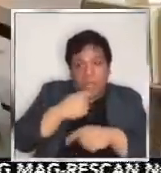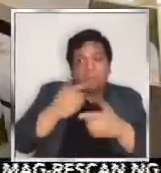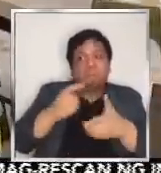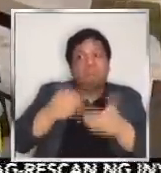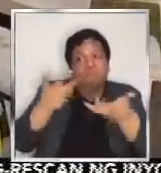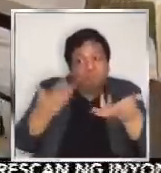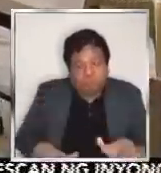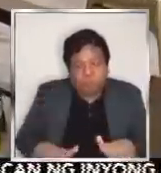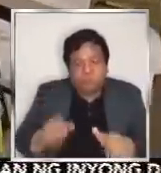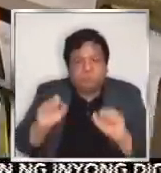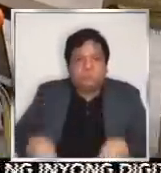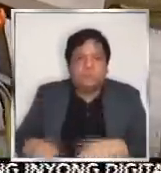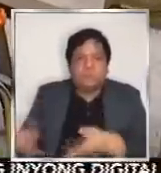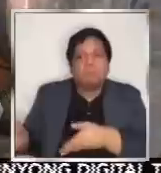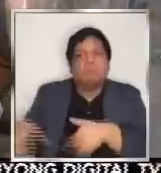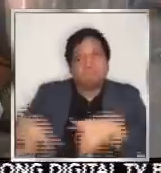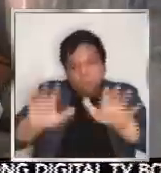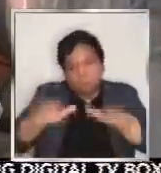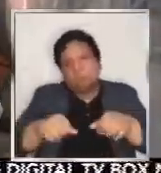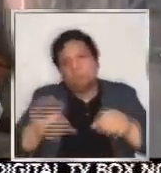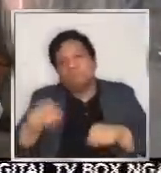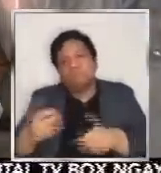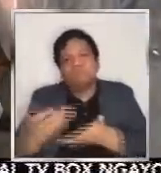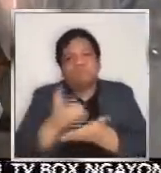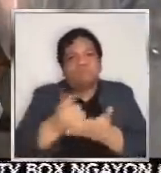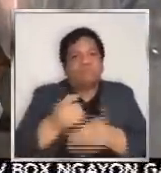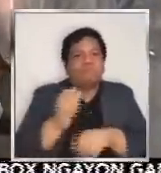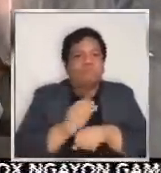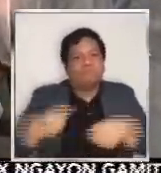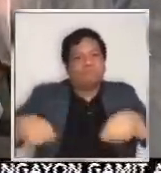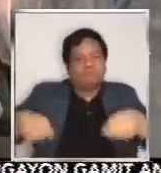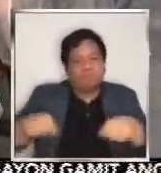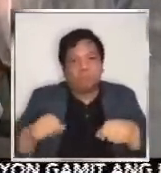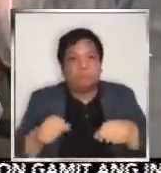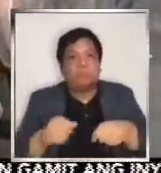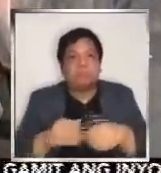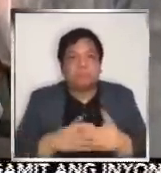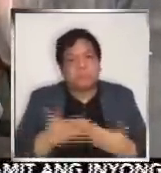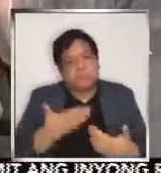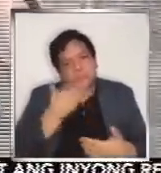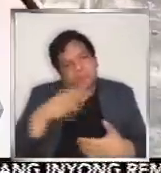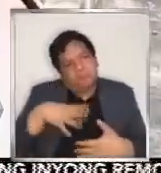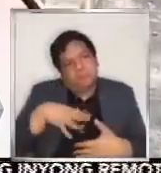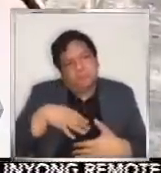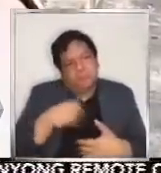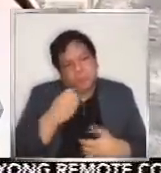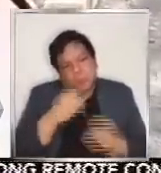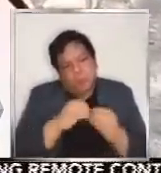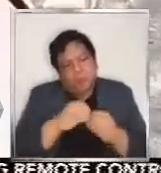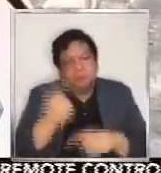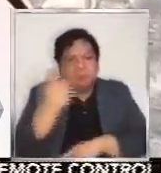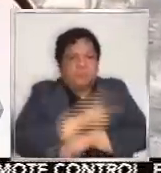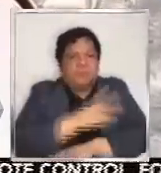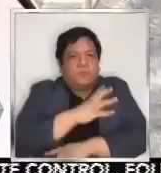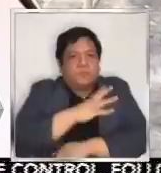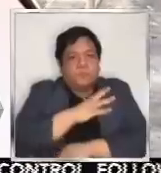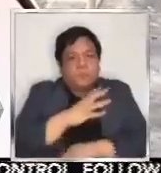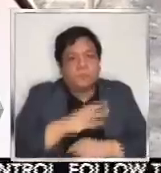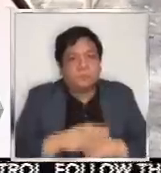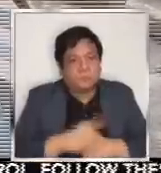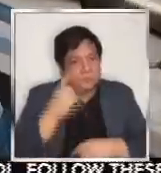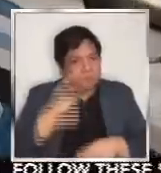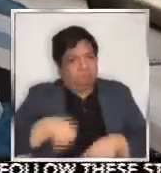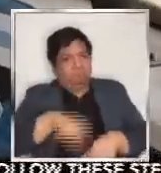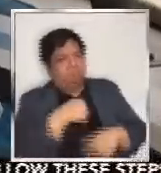ilang tricycle drivers ng lungsod. Mano ba naman daw na mag-antay na lamang ng ilan pang araw? Para sa kaligtasan rin namin, sa anong